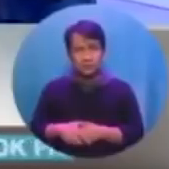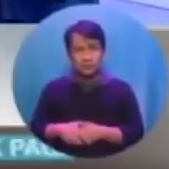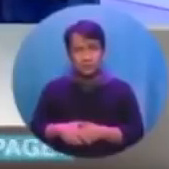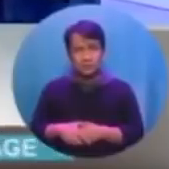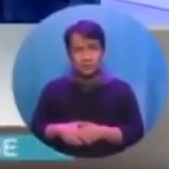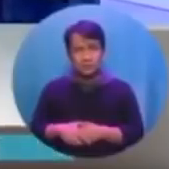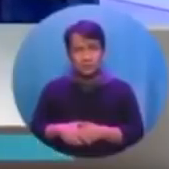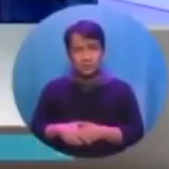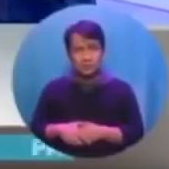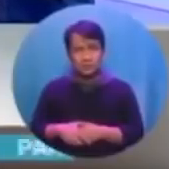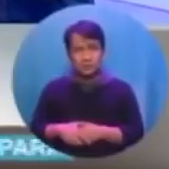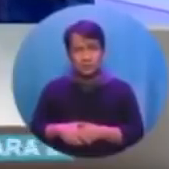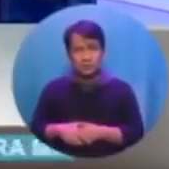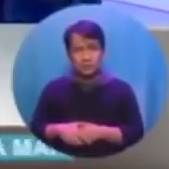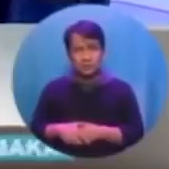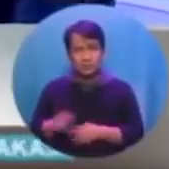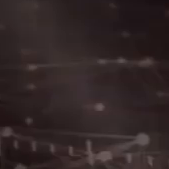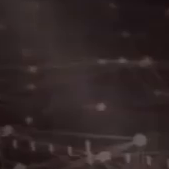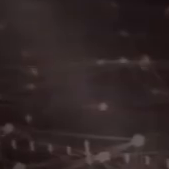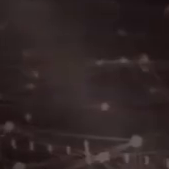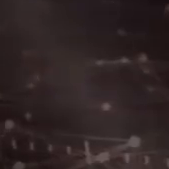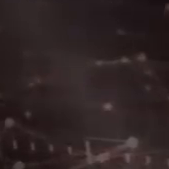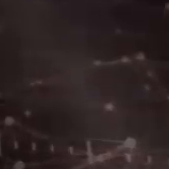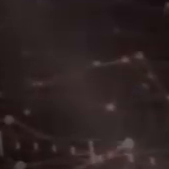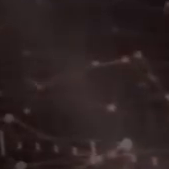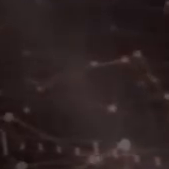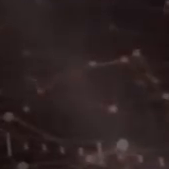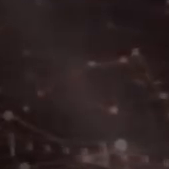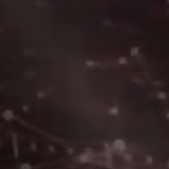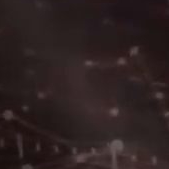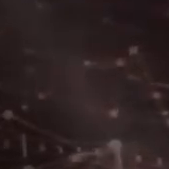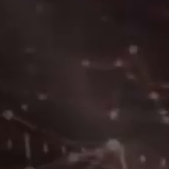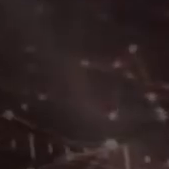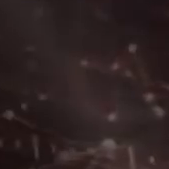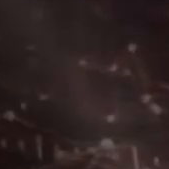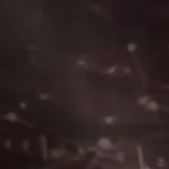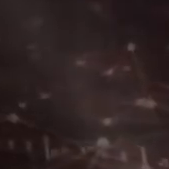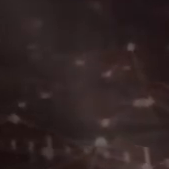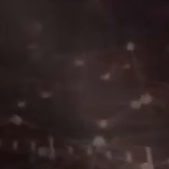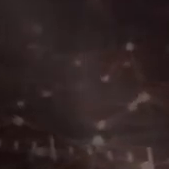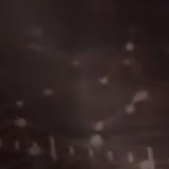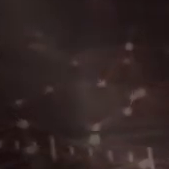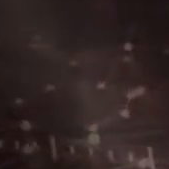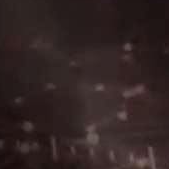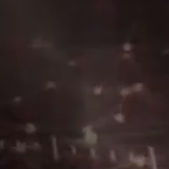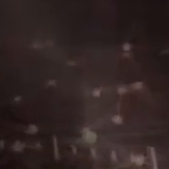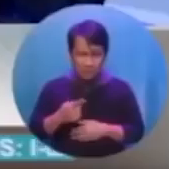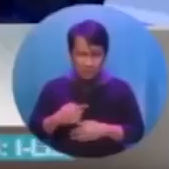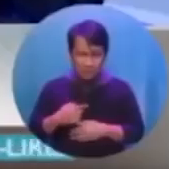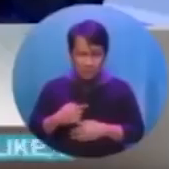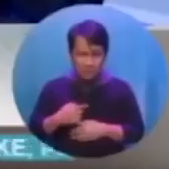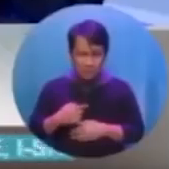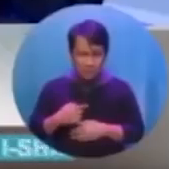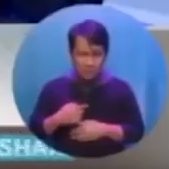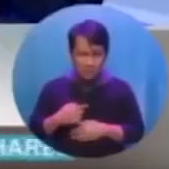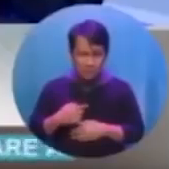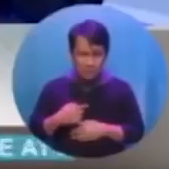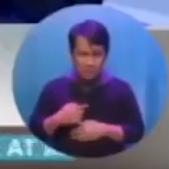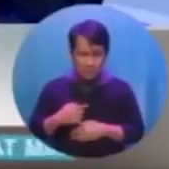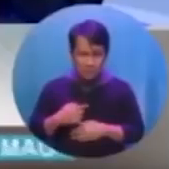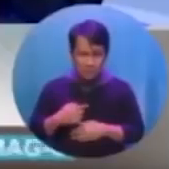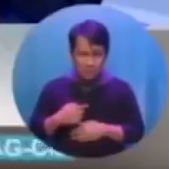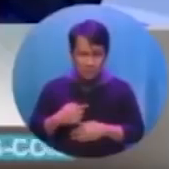Nay, anong kasabihin ko? Ano pong sabi ng papa ni Harjan? Alika po dito,